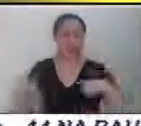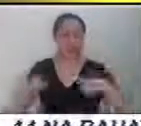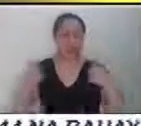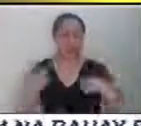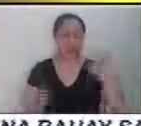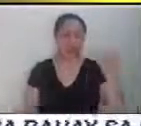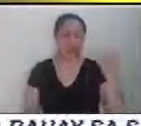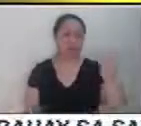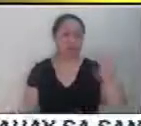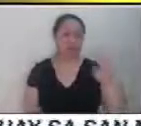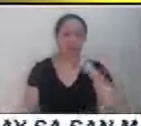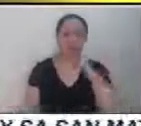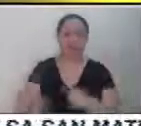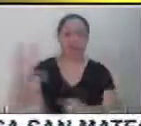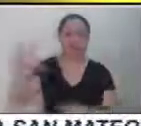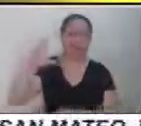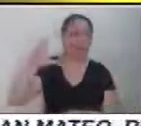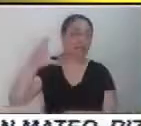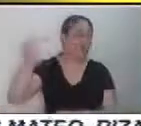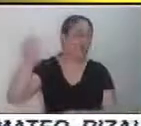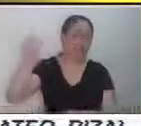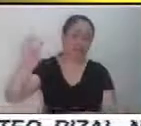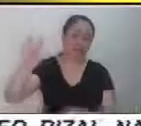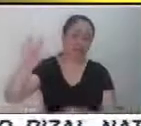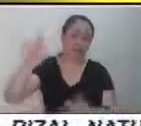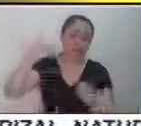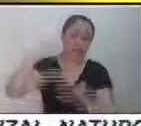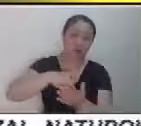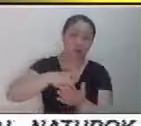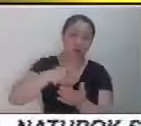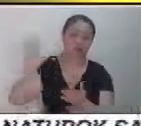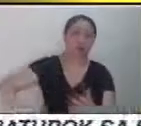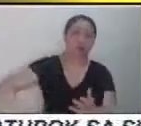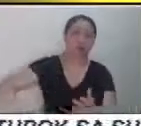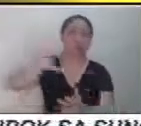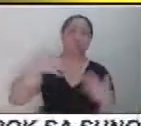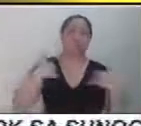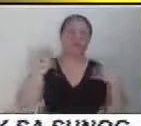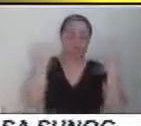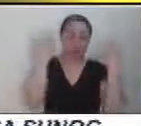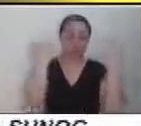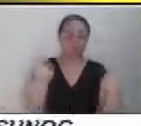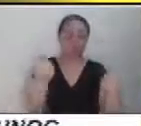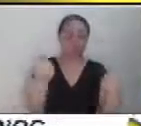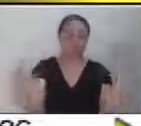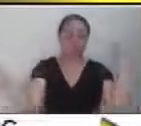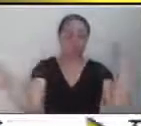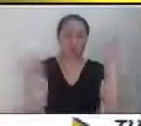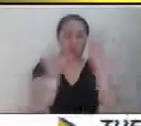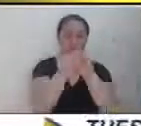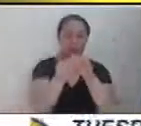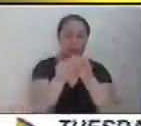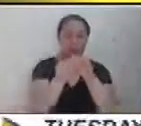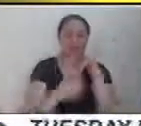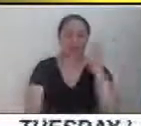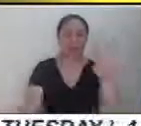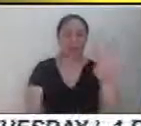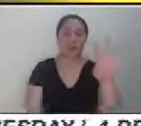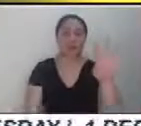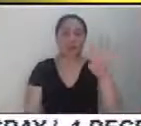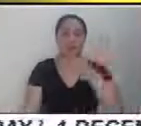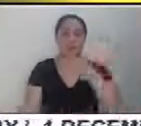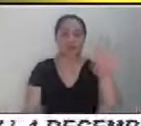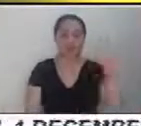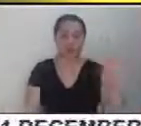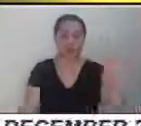Kalunos-lunos ngayon ang sinapit ng mga residenteng nasunugan sa San Mateo, Rizal. Ayon sa ilang residente, wala man lang silang